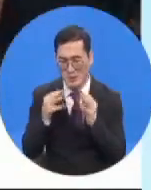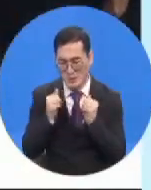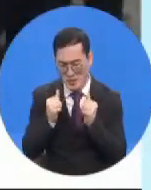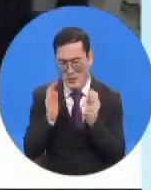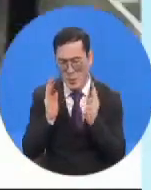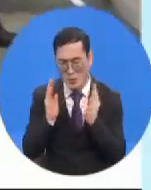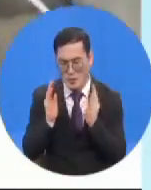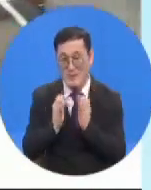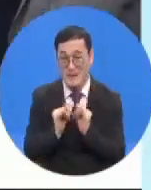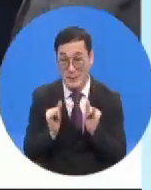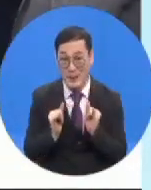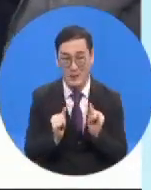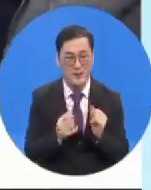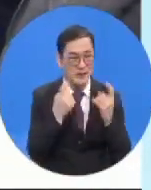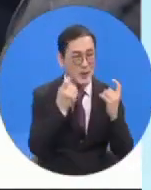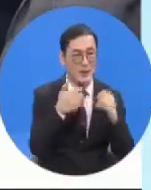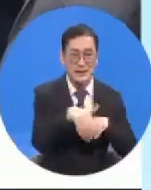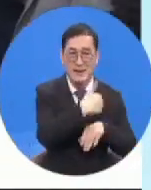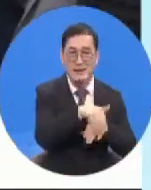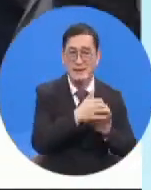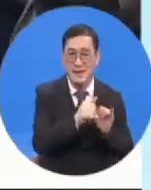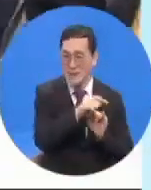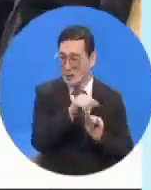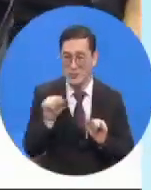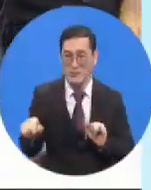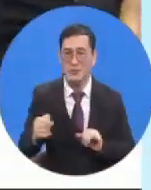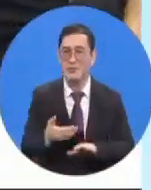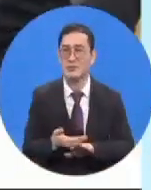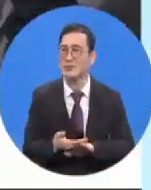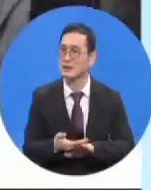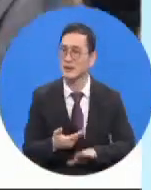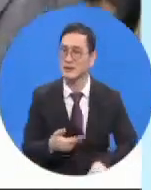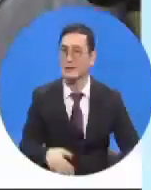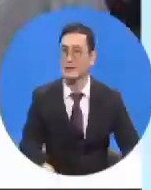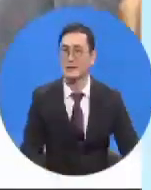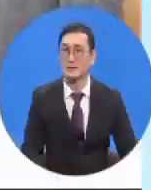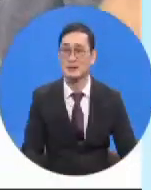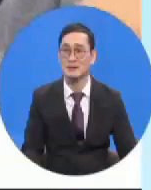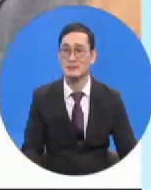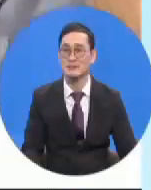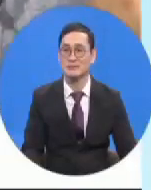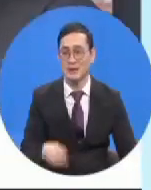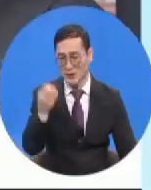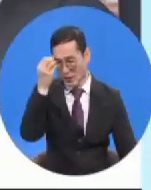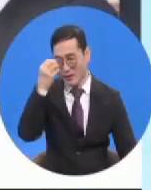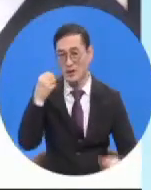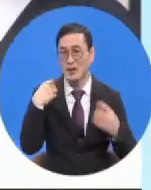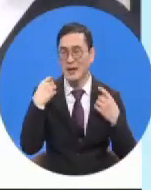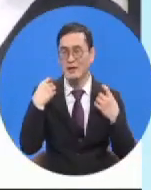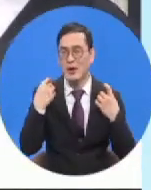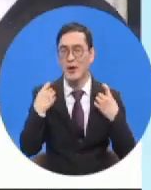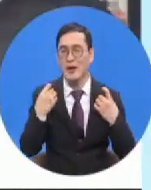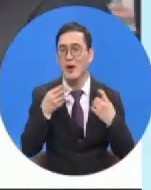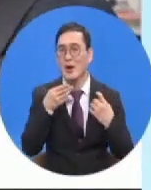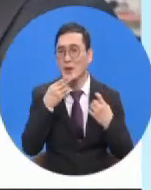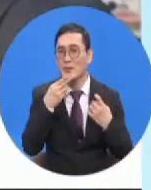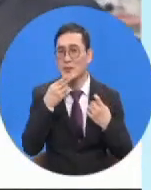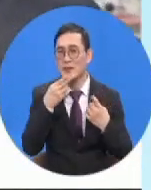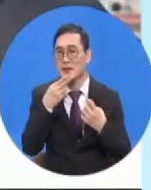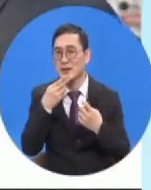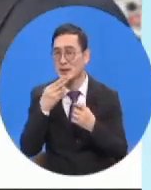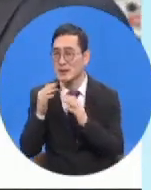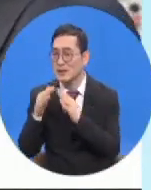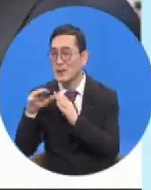그 여행 다닌 사람이랑 같이 볼 것이냐. 그런 문제에서 형평의 문제가 발생하고 그럼 여행 안 가고 집에서 독서하고 개발하고 게임 개발한